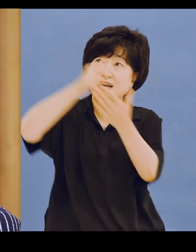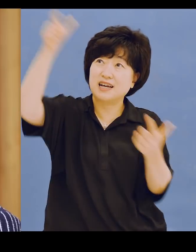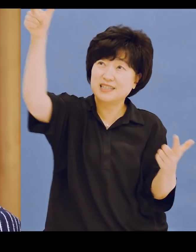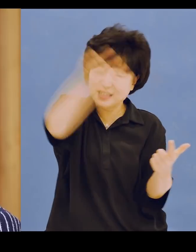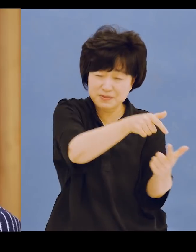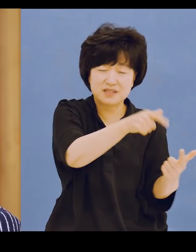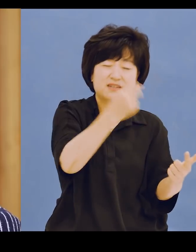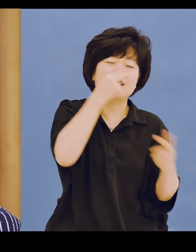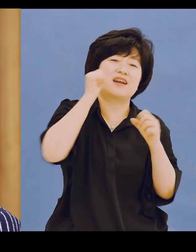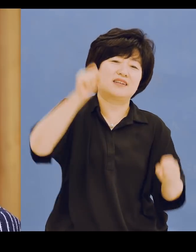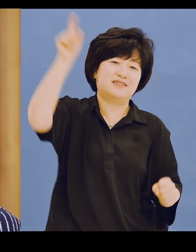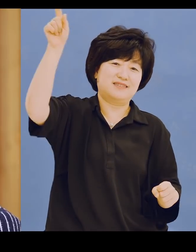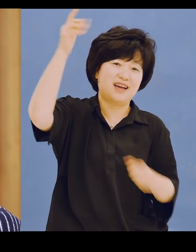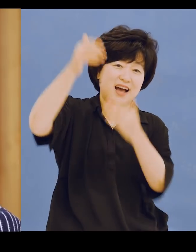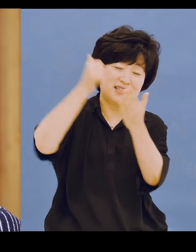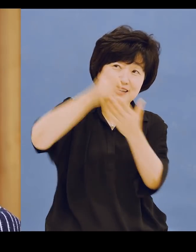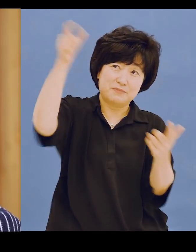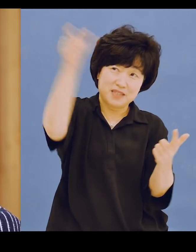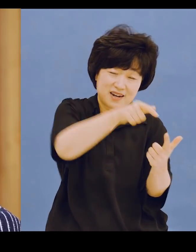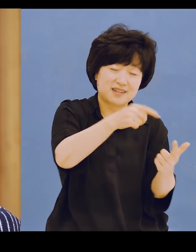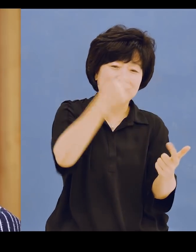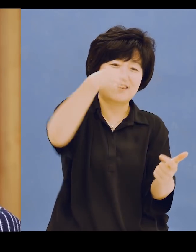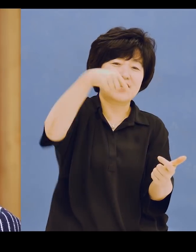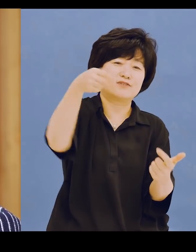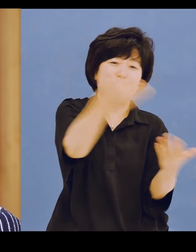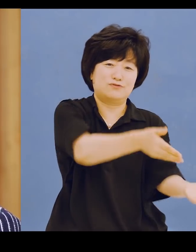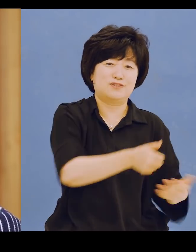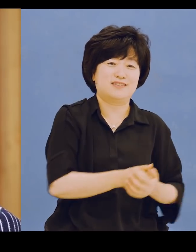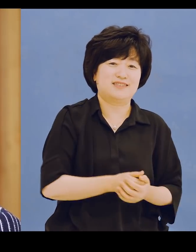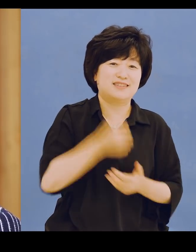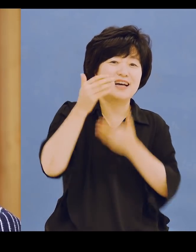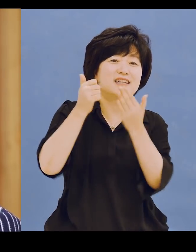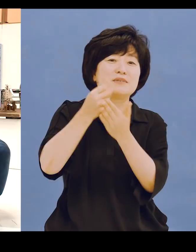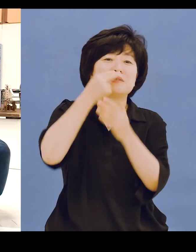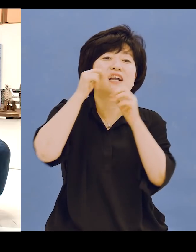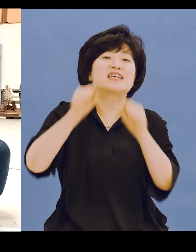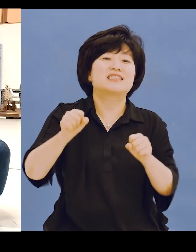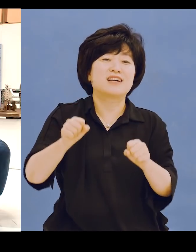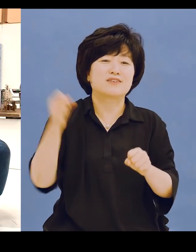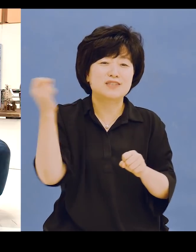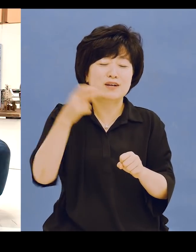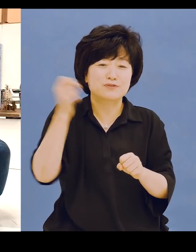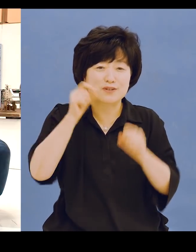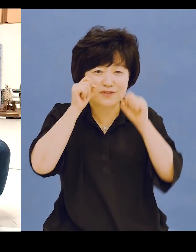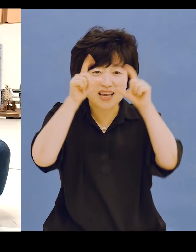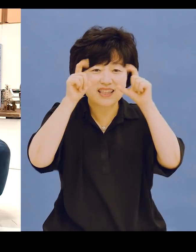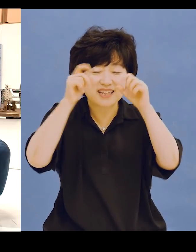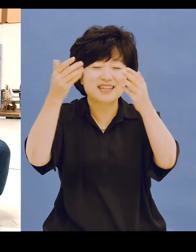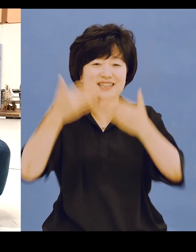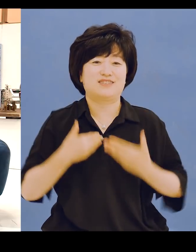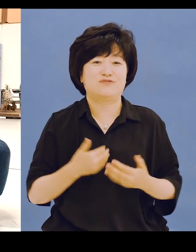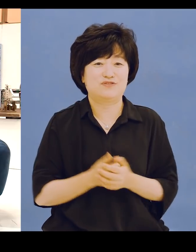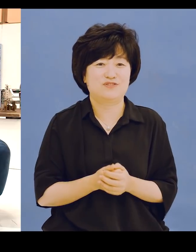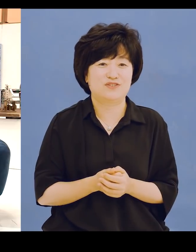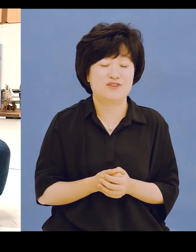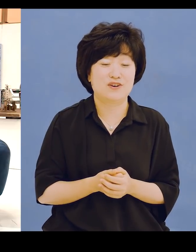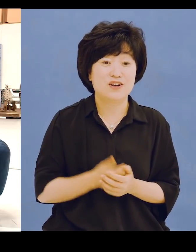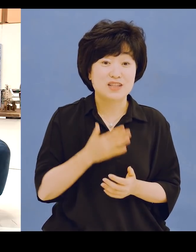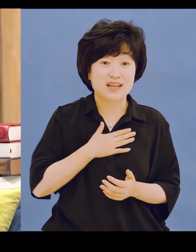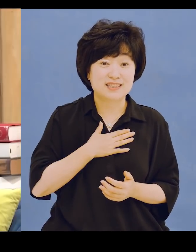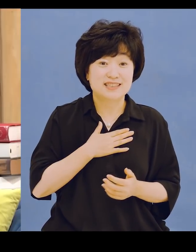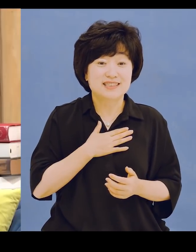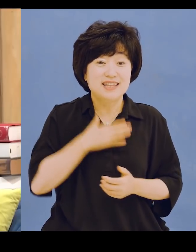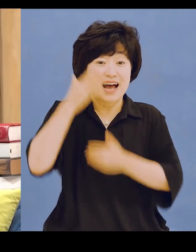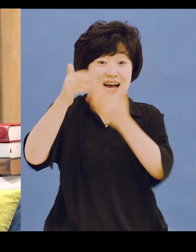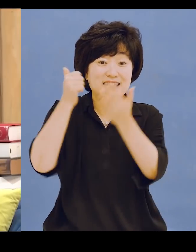거예요. 그러니까 그걸 자꾸 알게 하시는 거예요. 하나님이 살아계시다는 거예요. 나는 지금도 감격하는 건요. 하나님이